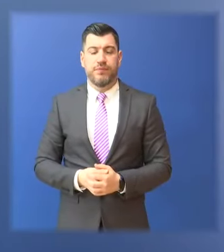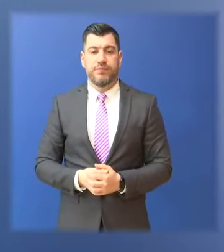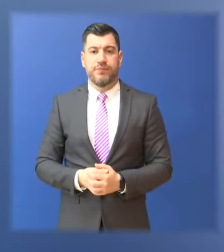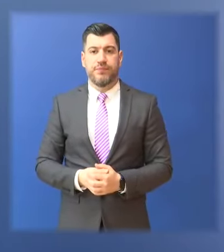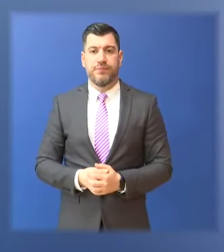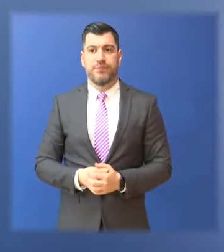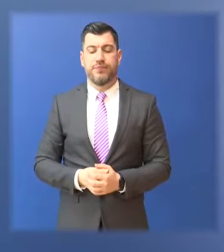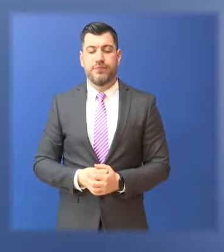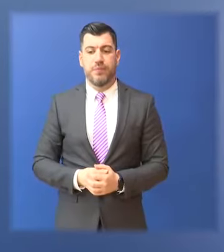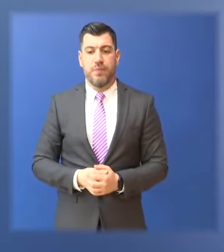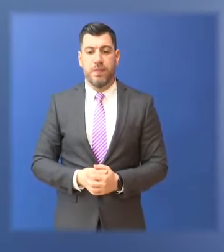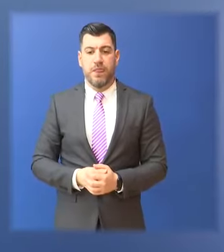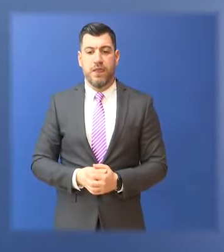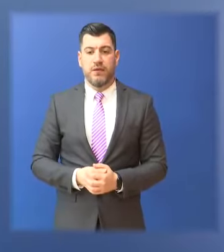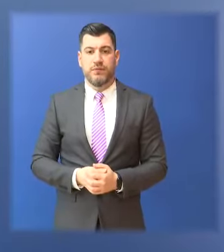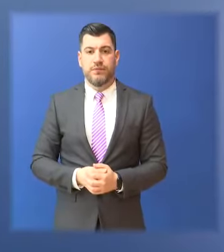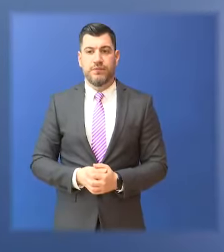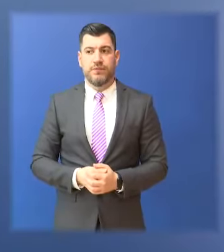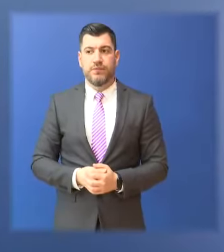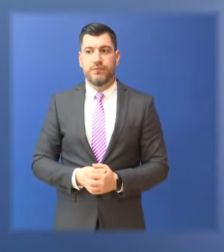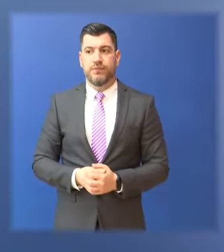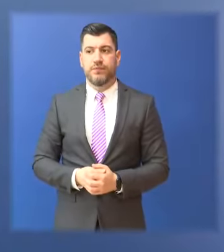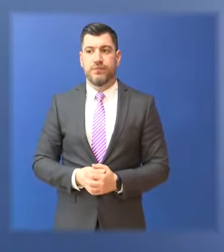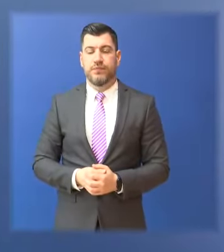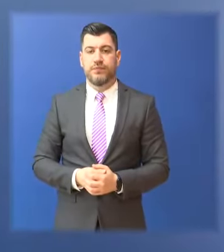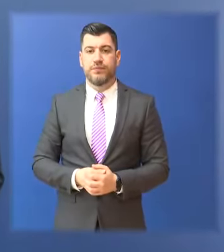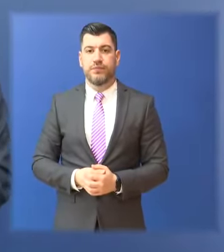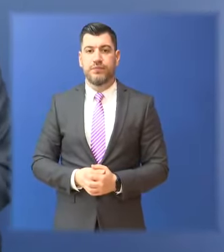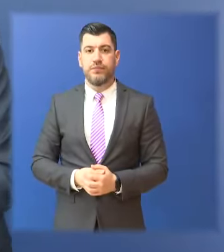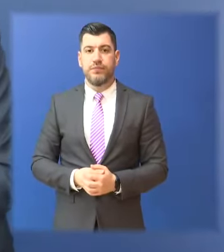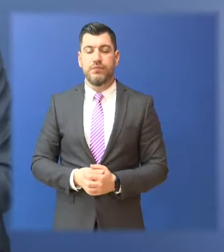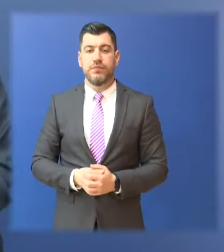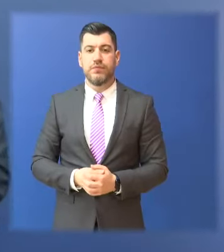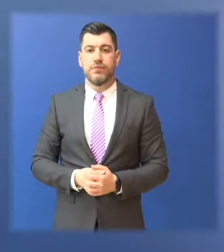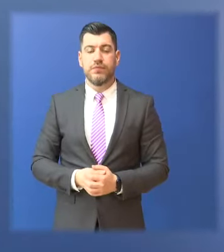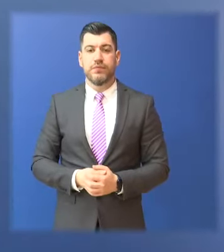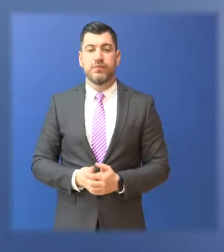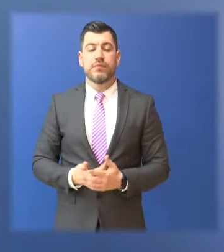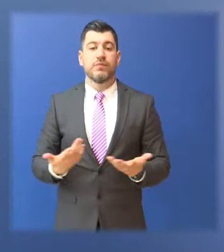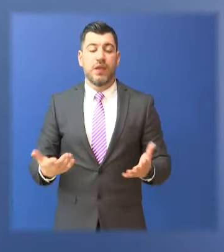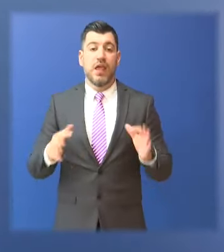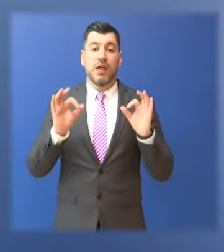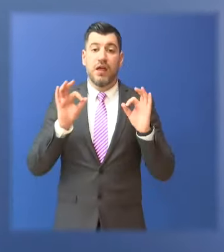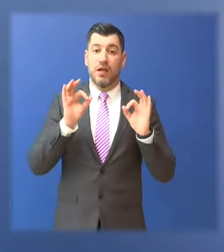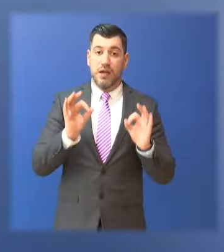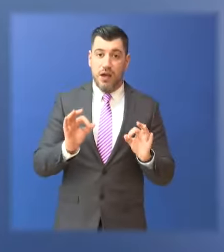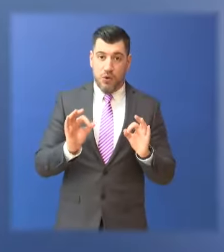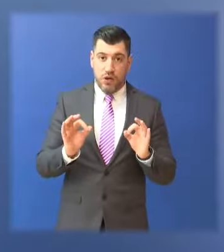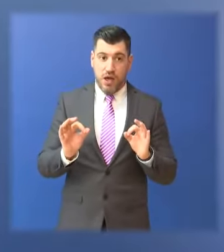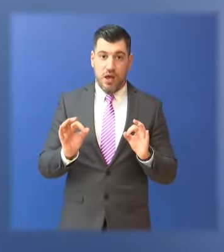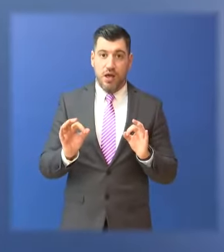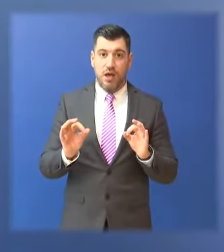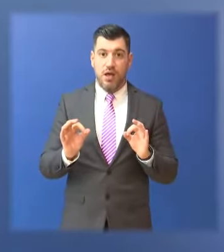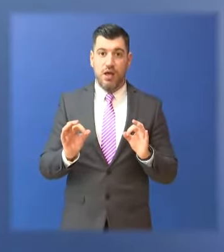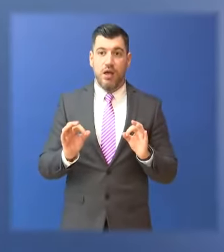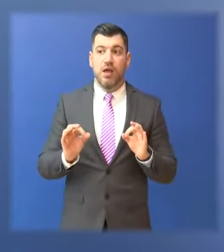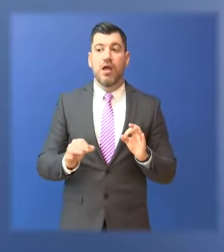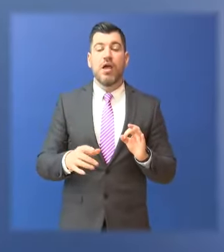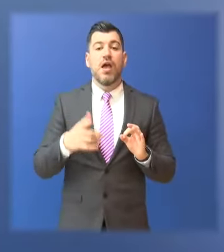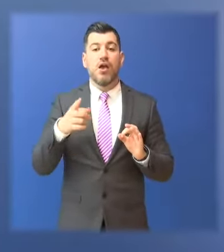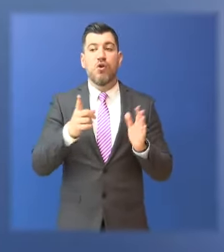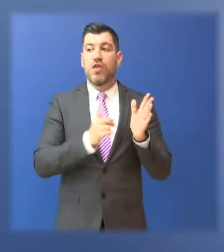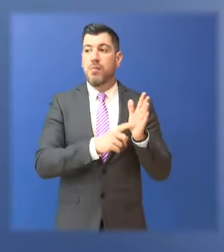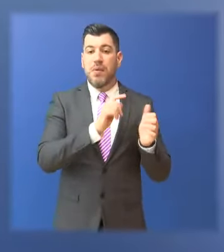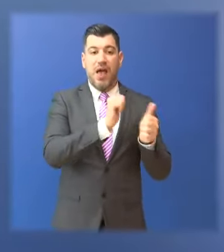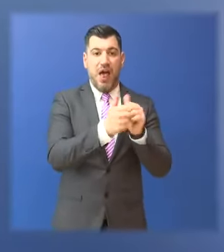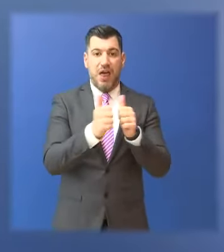όνομα του βόλεϊ, του handball ή οποιοδήποτε άλλο αθλήματος, εκεί που θα έπρεπε να έχουμε μία λέσχη φιλάθλων αναέμβλημα, να έχουμε